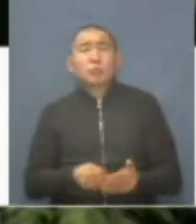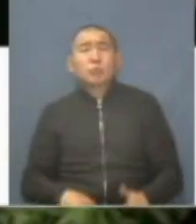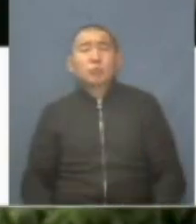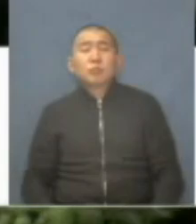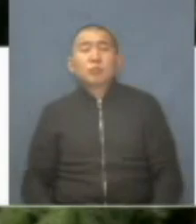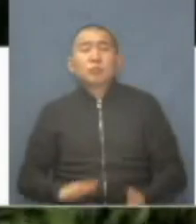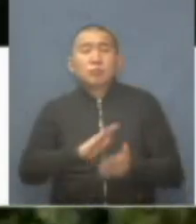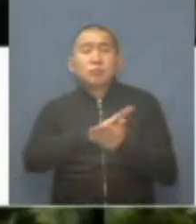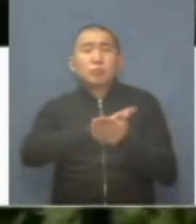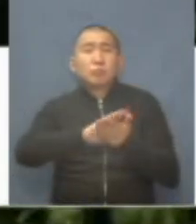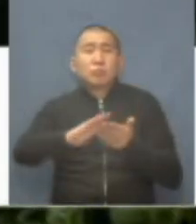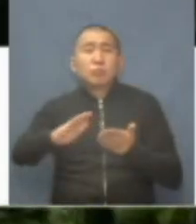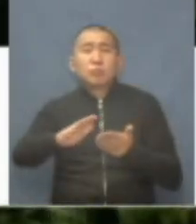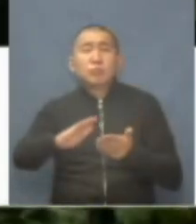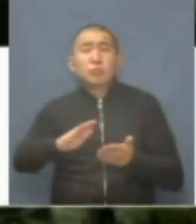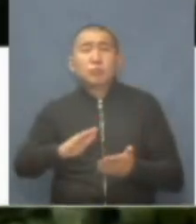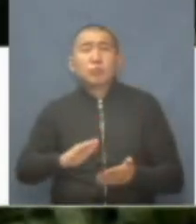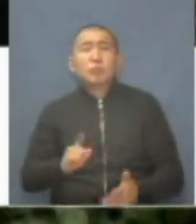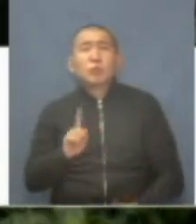оның таза болуына біз